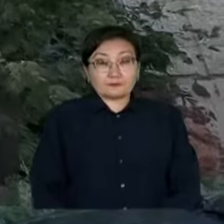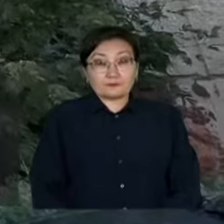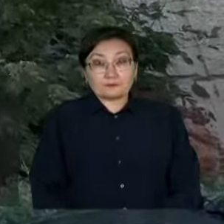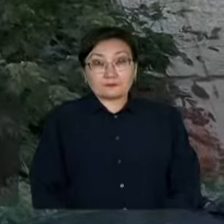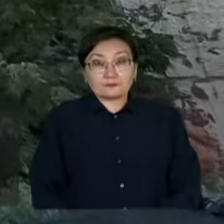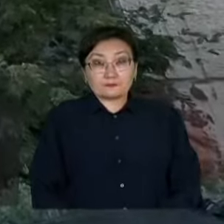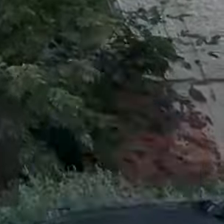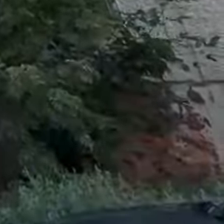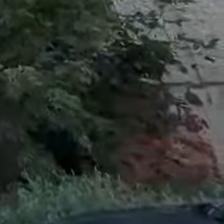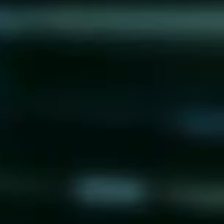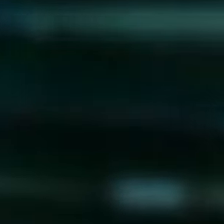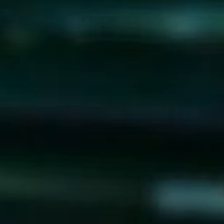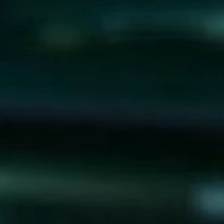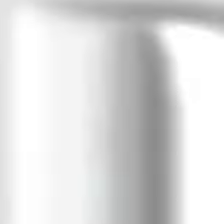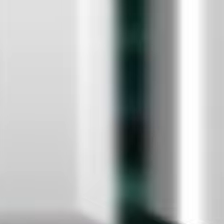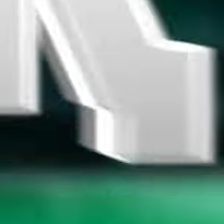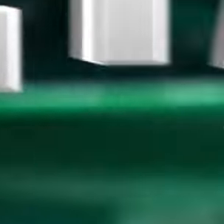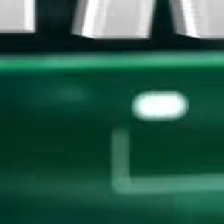облысынан.